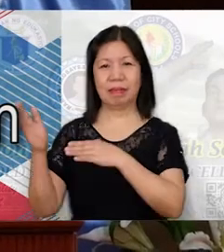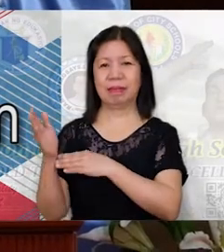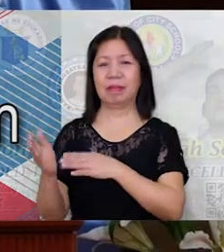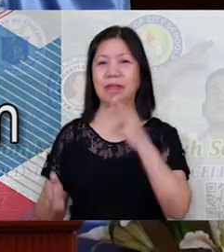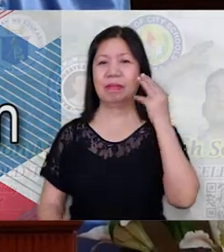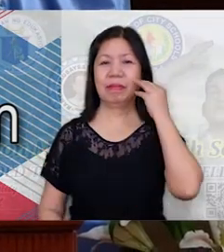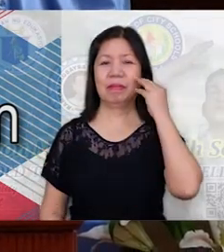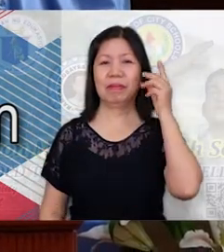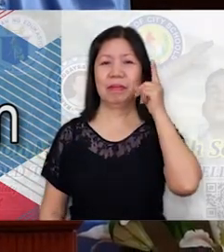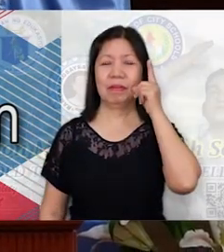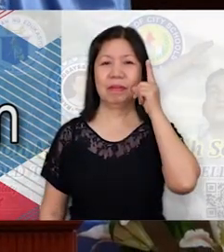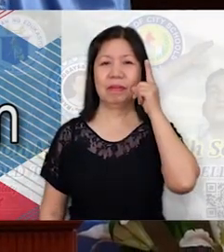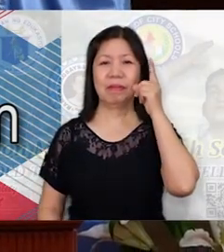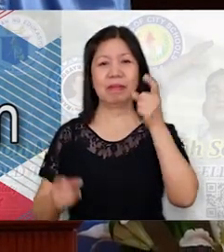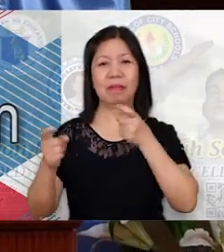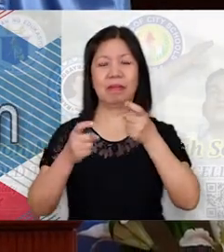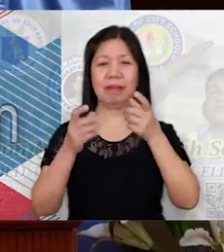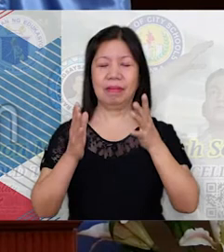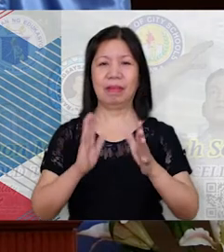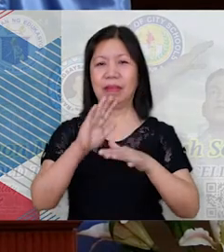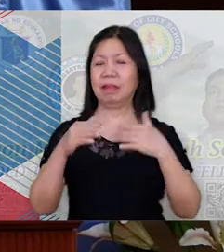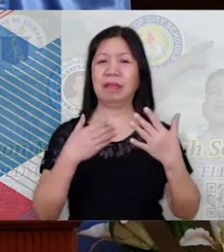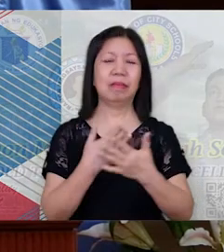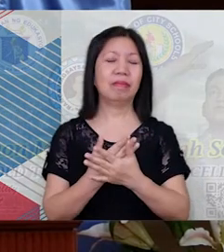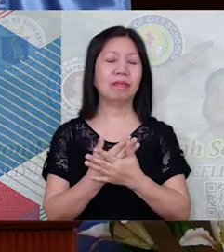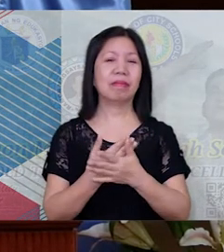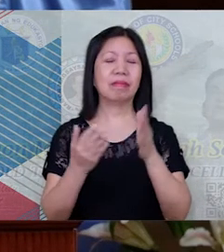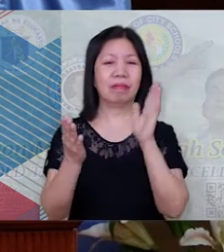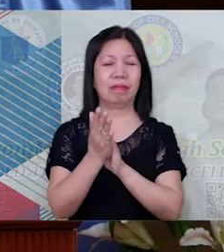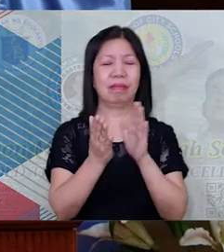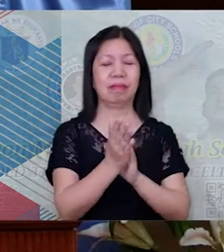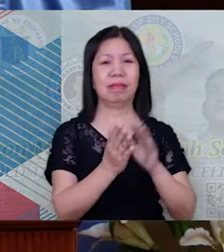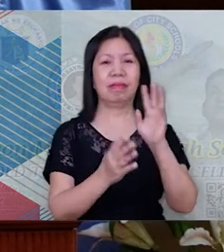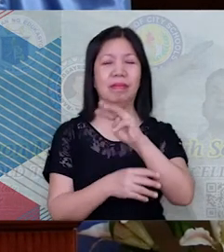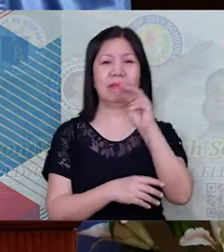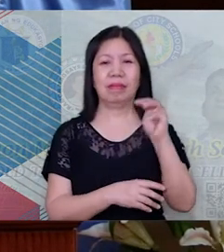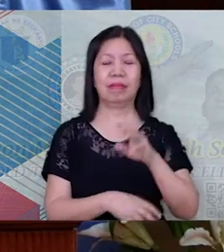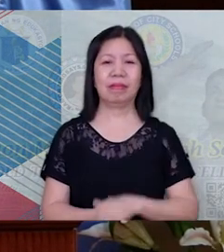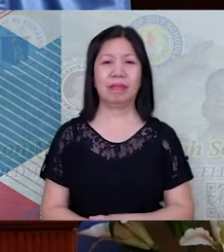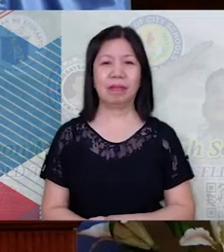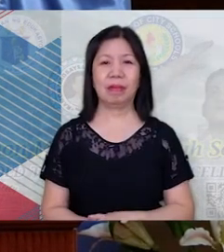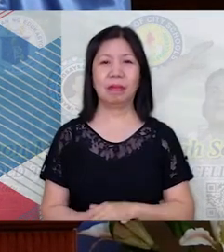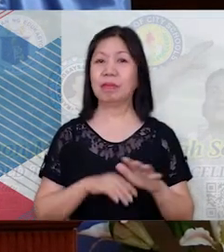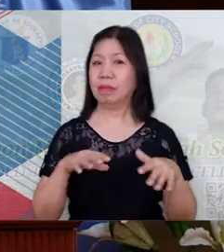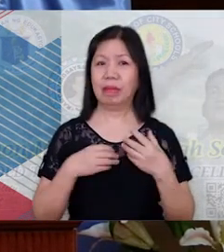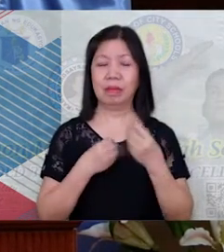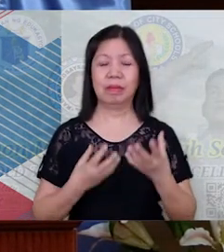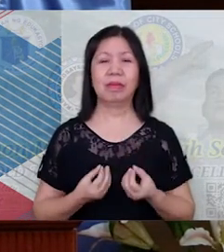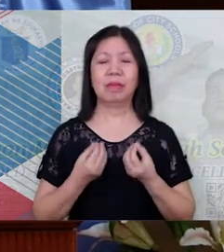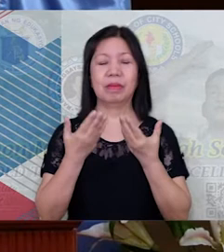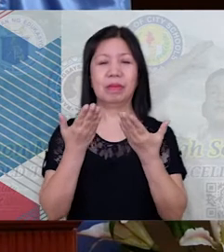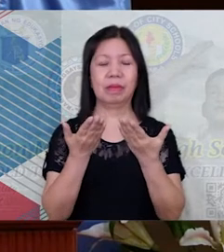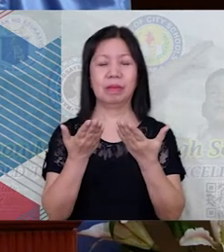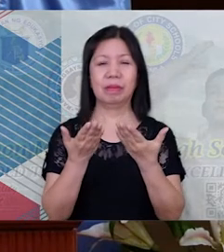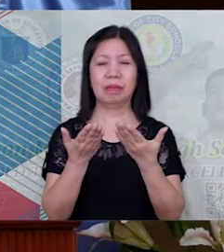Dr. Maria Magdalena Emlyn, tagapamanihala ng mga paaralang lungsod ng Maynila, buong lugod kong iniaharap